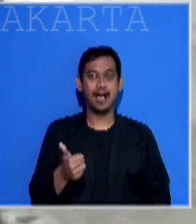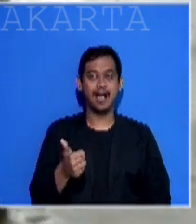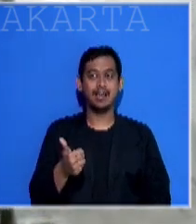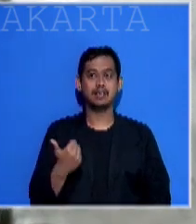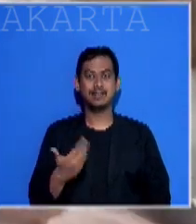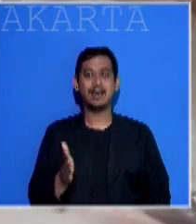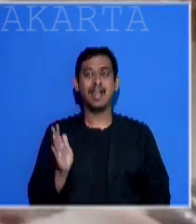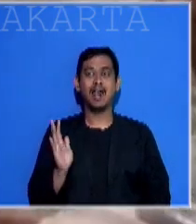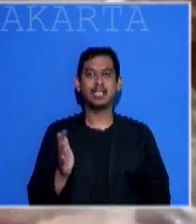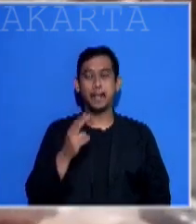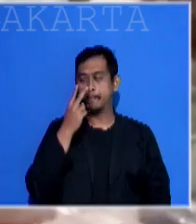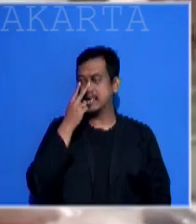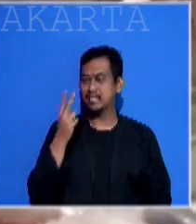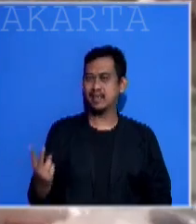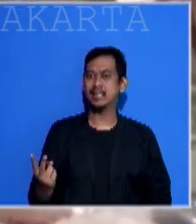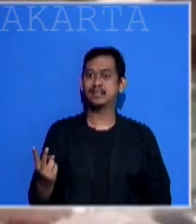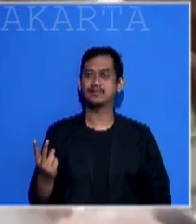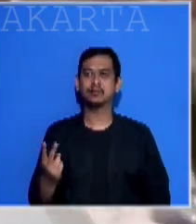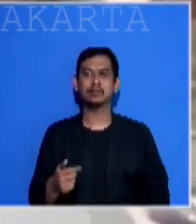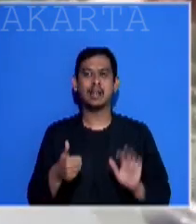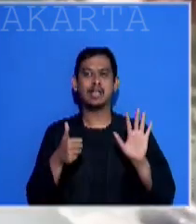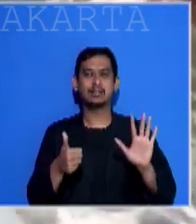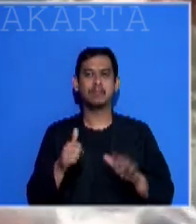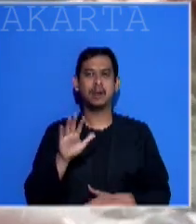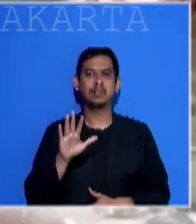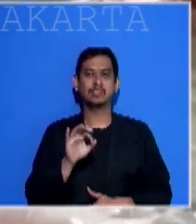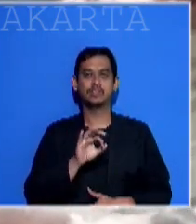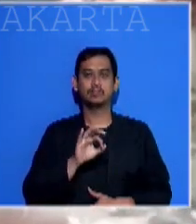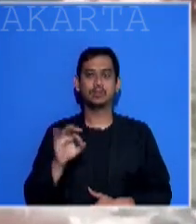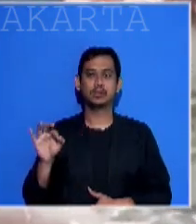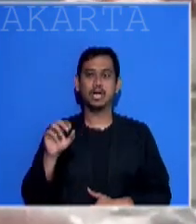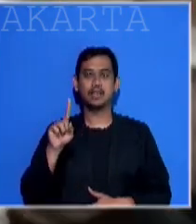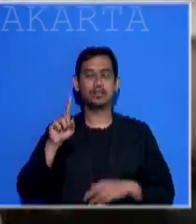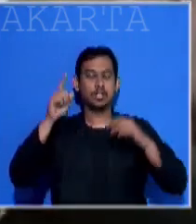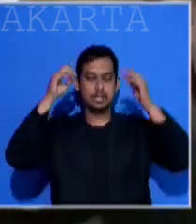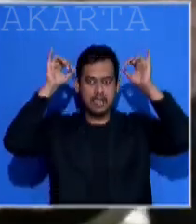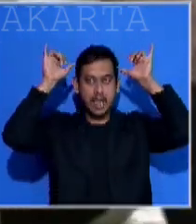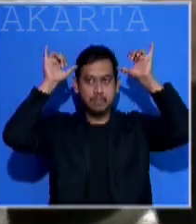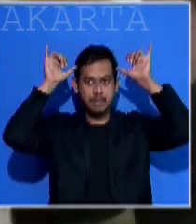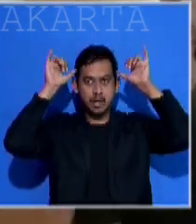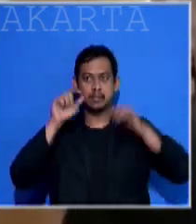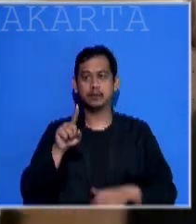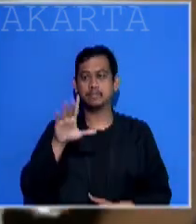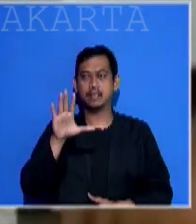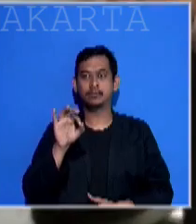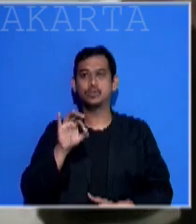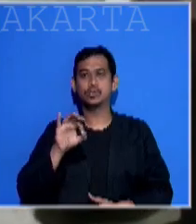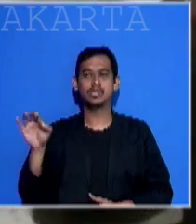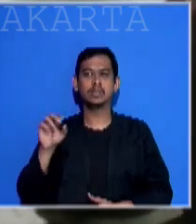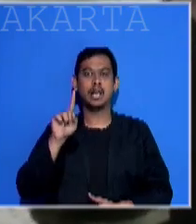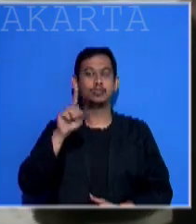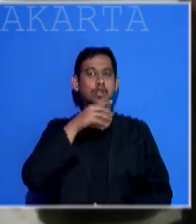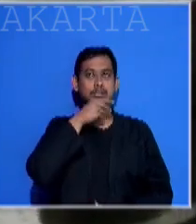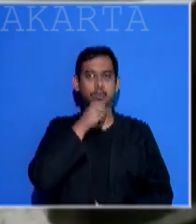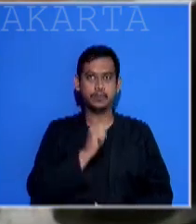basnas kota Yogyakarta dikenai biaya Rp650.000 untuk sat ekor sapi dan Rp50.000 untuk ekor